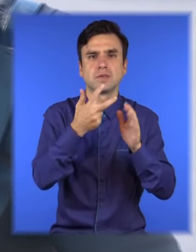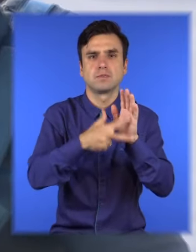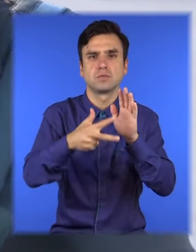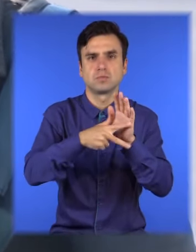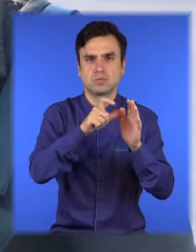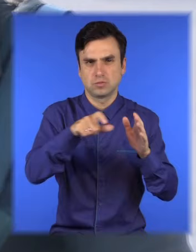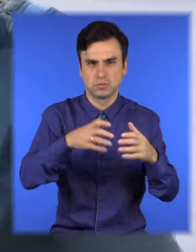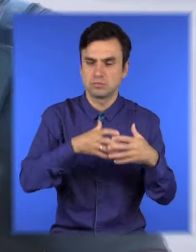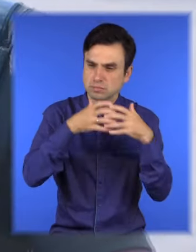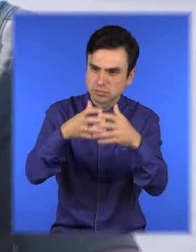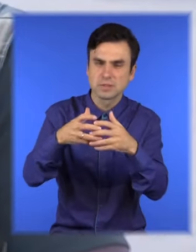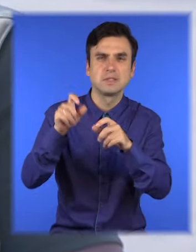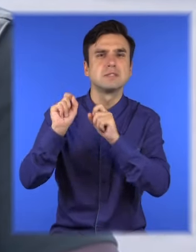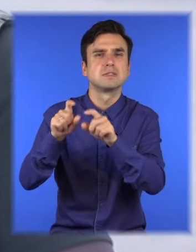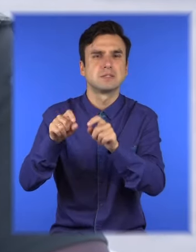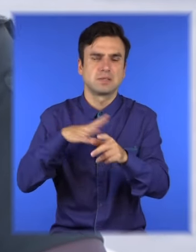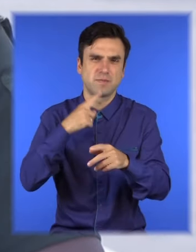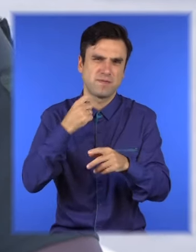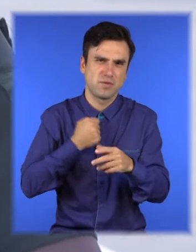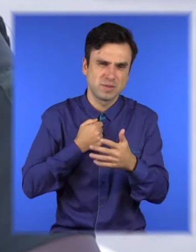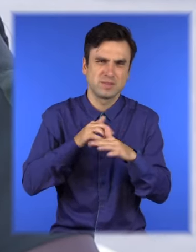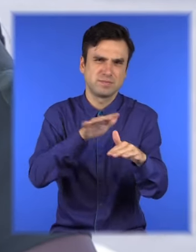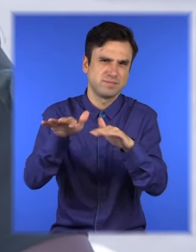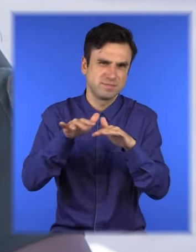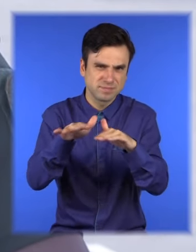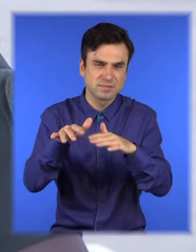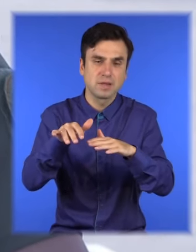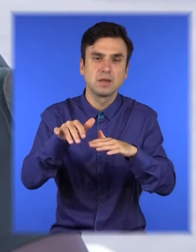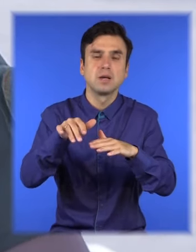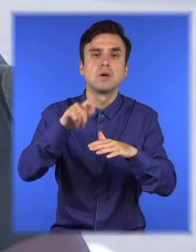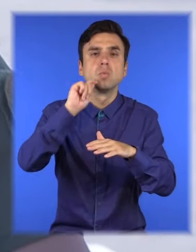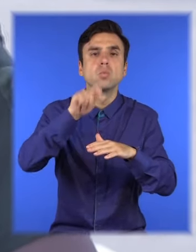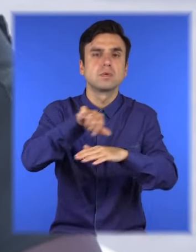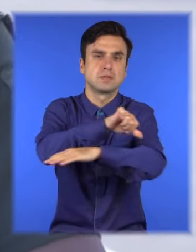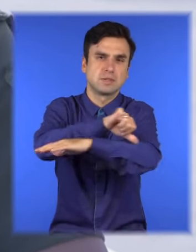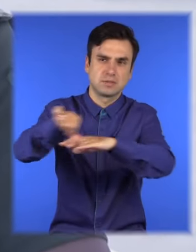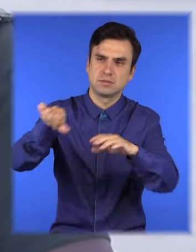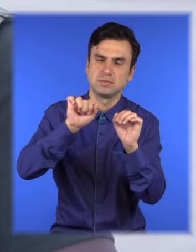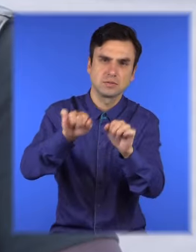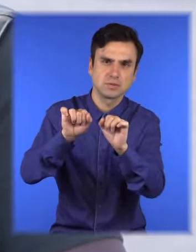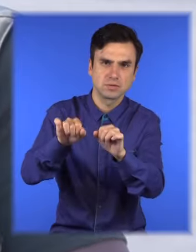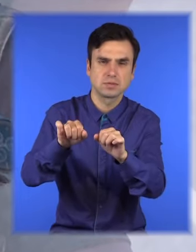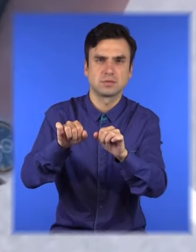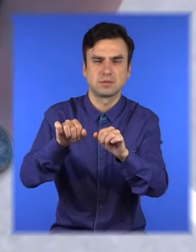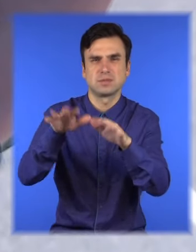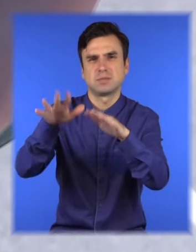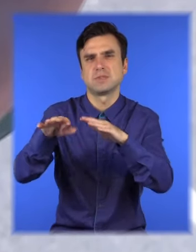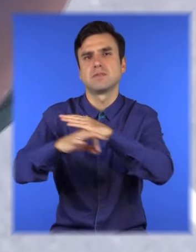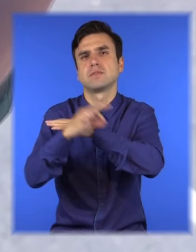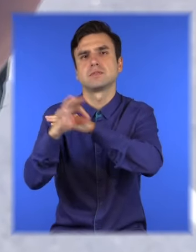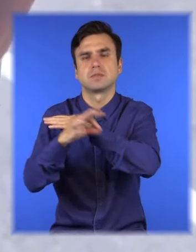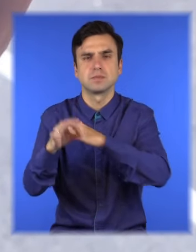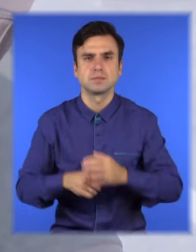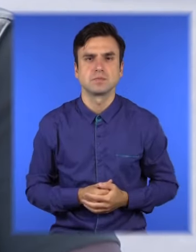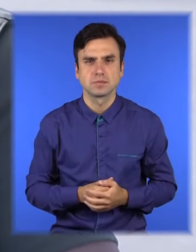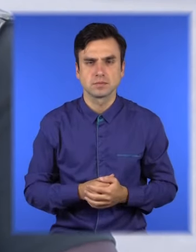завдання щодо захисту територіальної цілісності і незалежності в східних регіонах держави